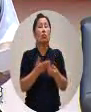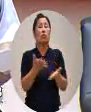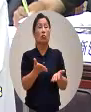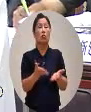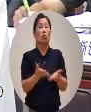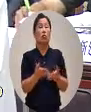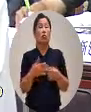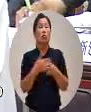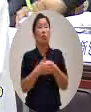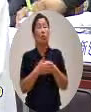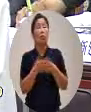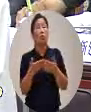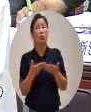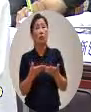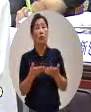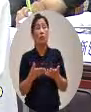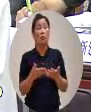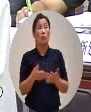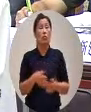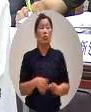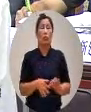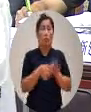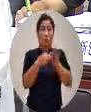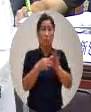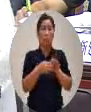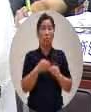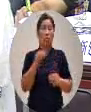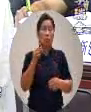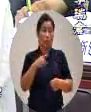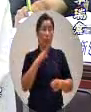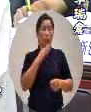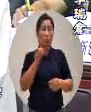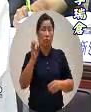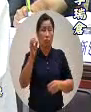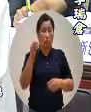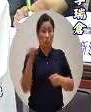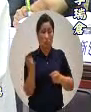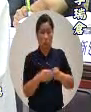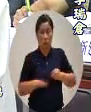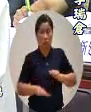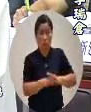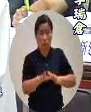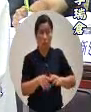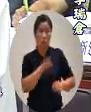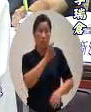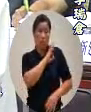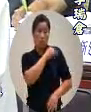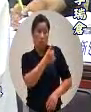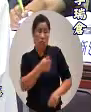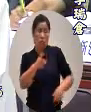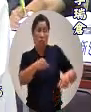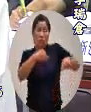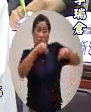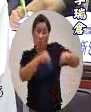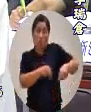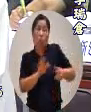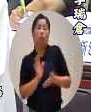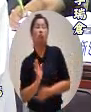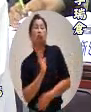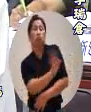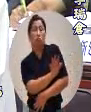這部份這應該是那個球場跟這這個肺炎中間這個固域處理的問題